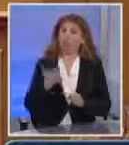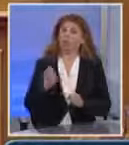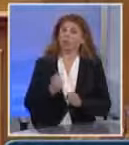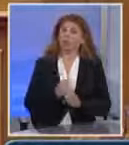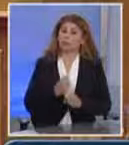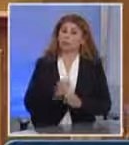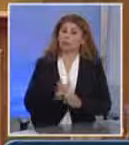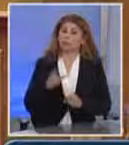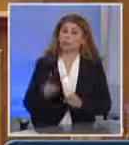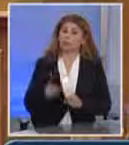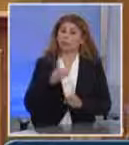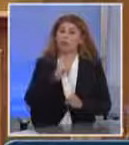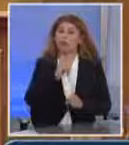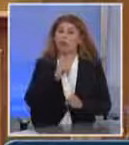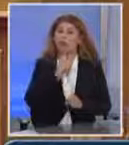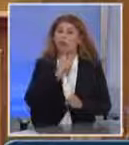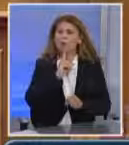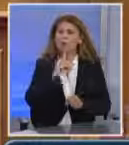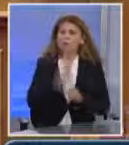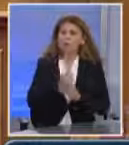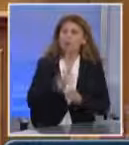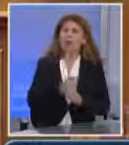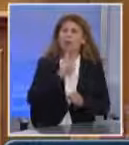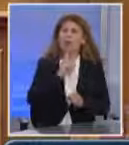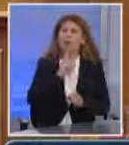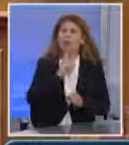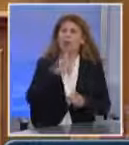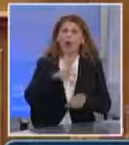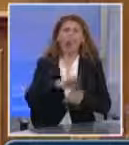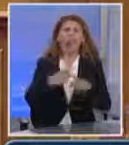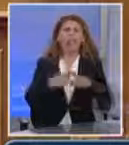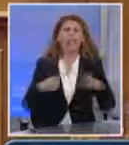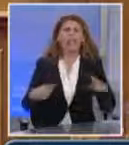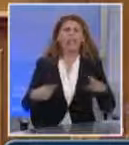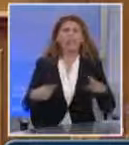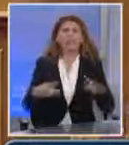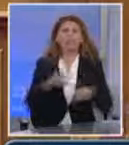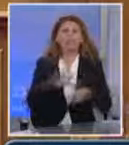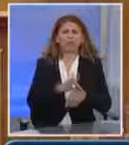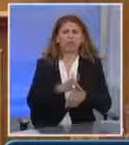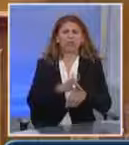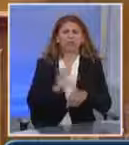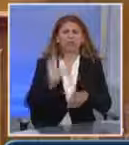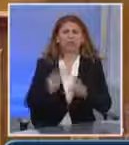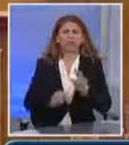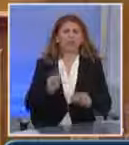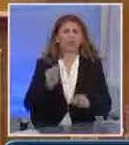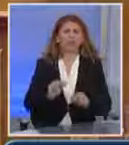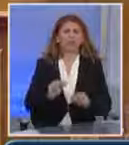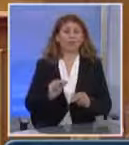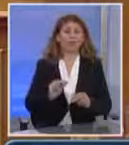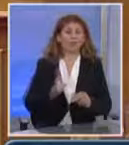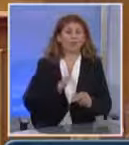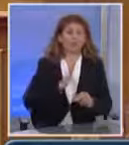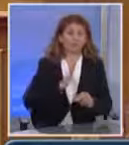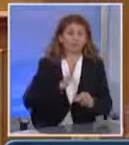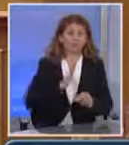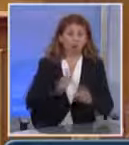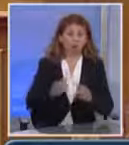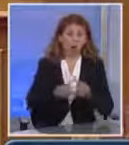ότι η καριέρα είναι χολέρα. Οι άνθρωποι της δουλειάς δεν θα ψηφίσουν τα παιδιά του κομματικού σωλήνα. Είδατε τα στοιχεία που βγήκαν μόλις